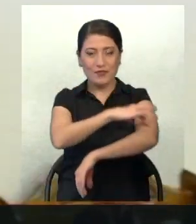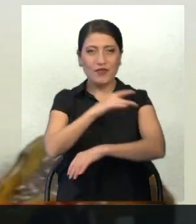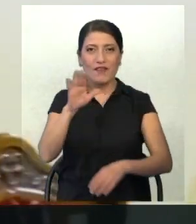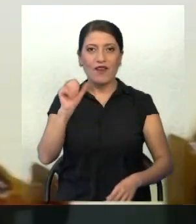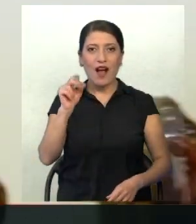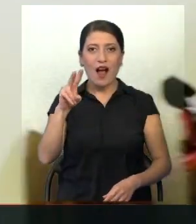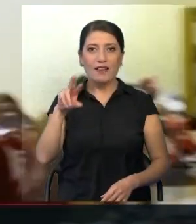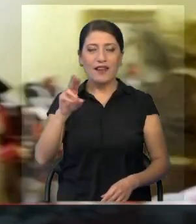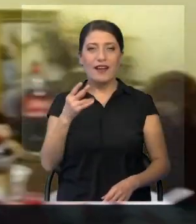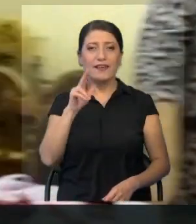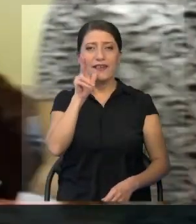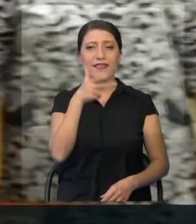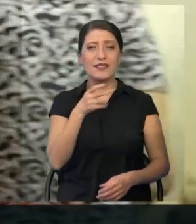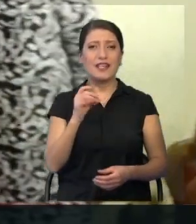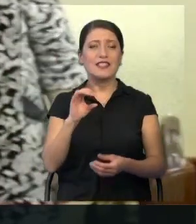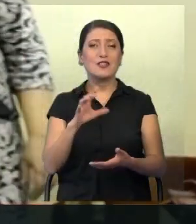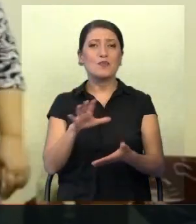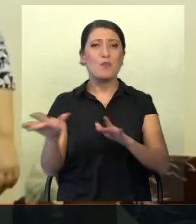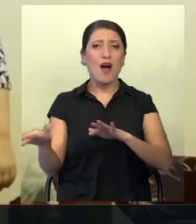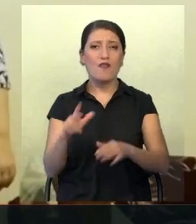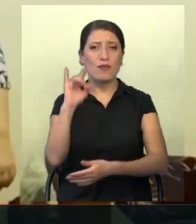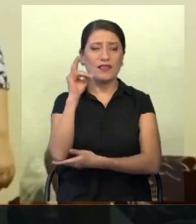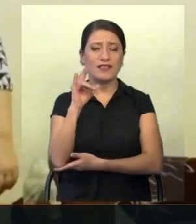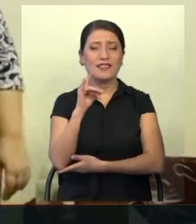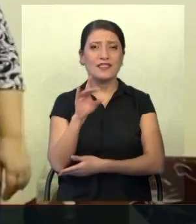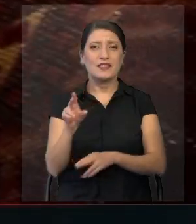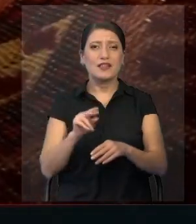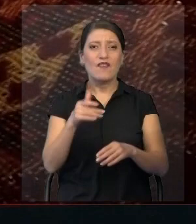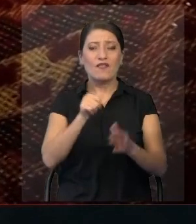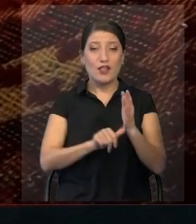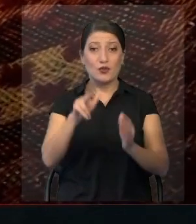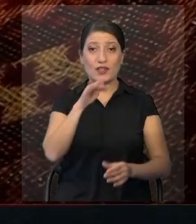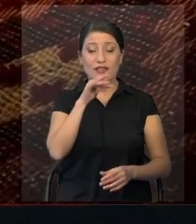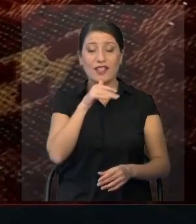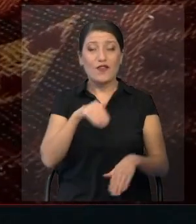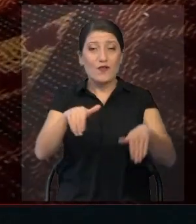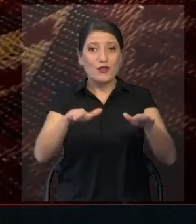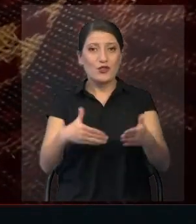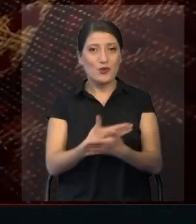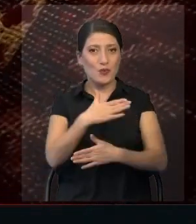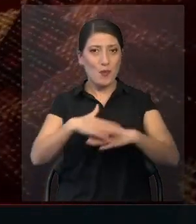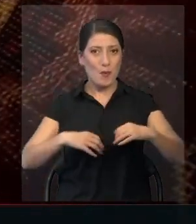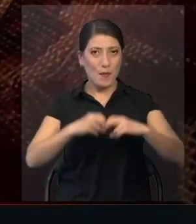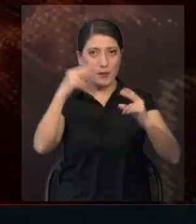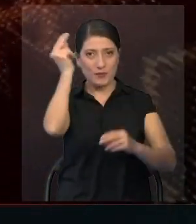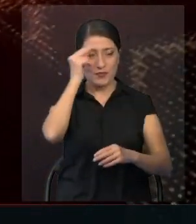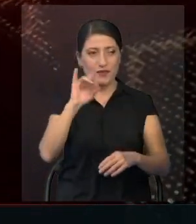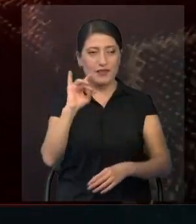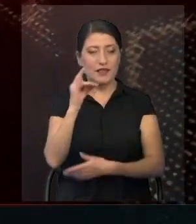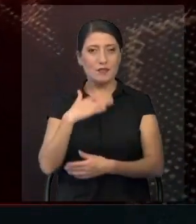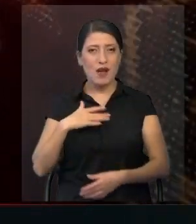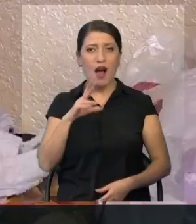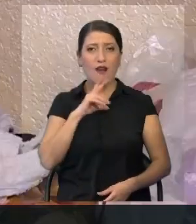տարի է ինչ զբաղվում է տիկնիկագործությամբ, 63 տարեկան էր, երբ որոշեց նոր մասնագիտություն ձեռք բերել։ Երեխեքին ամուսնացրել